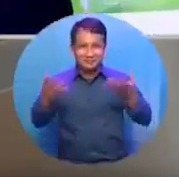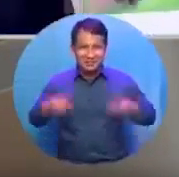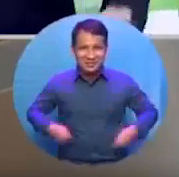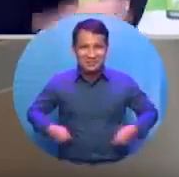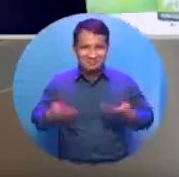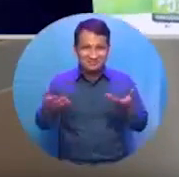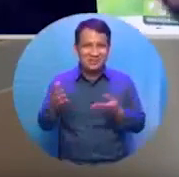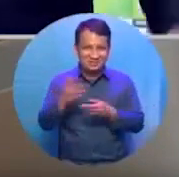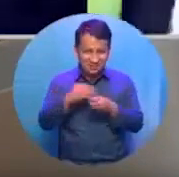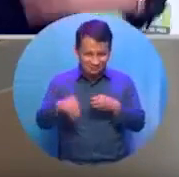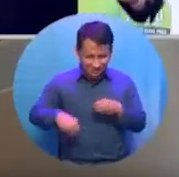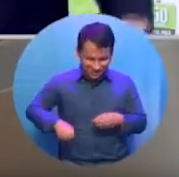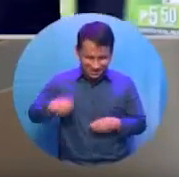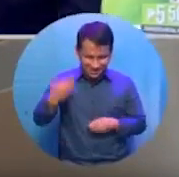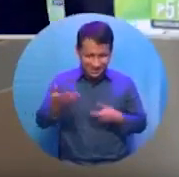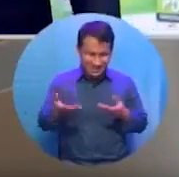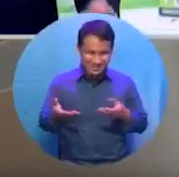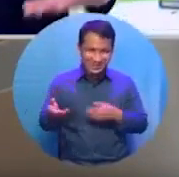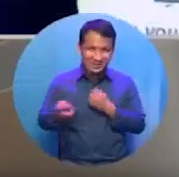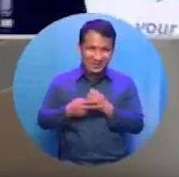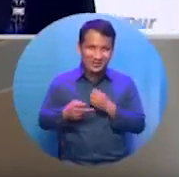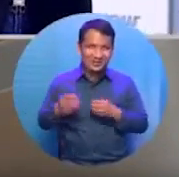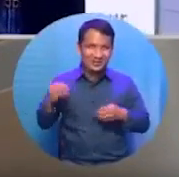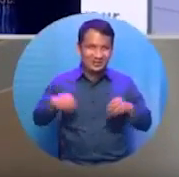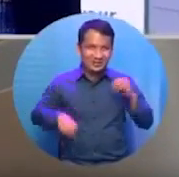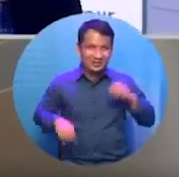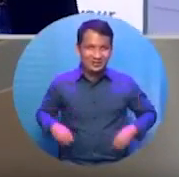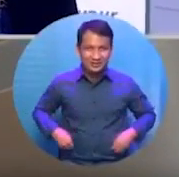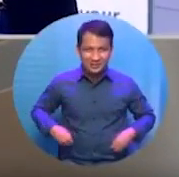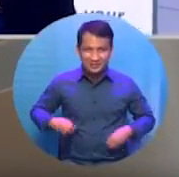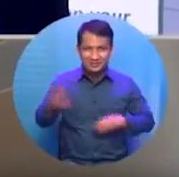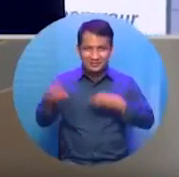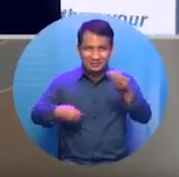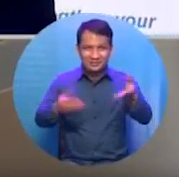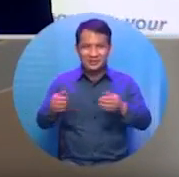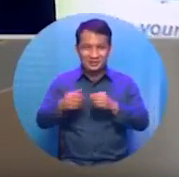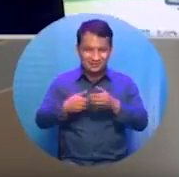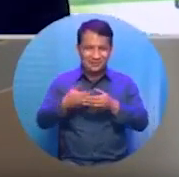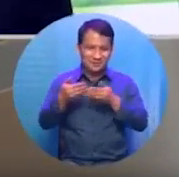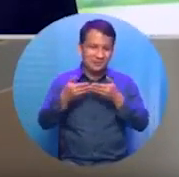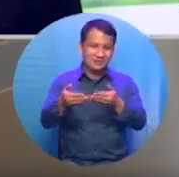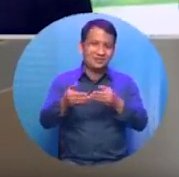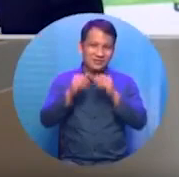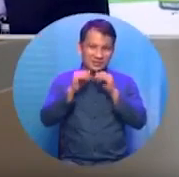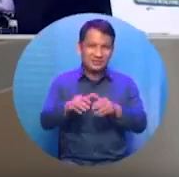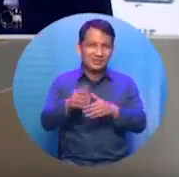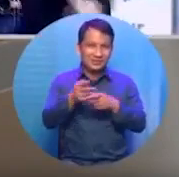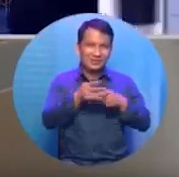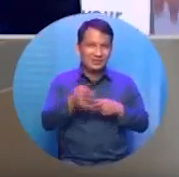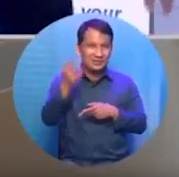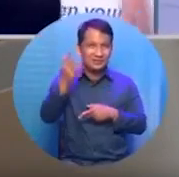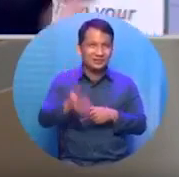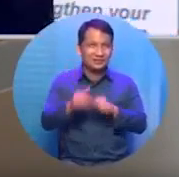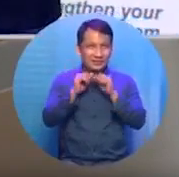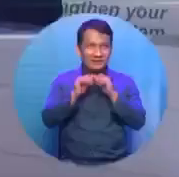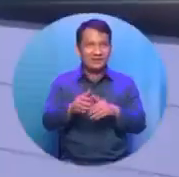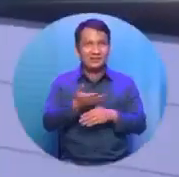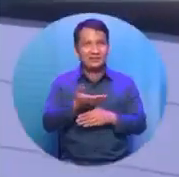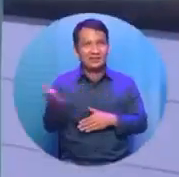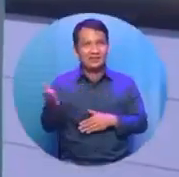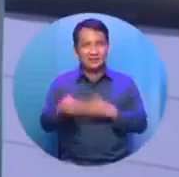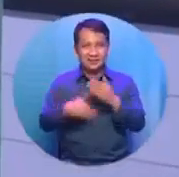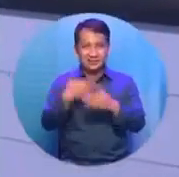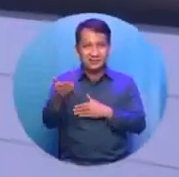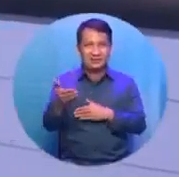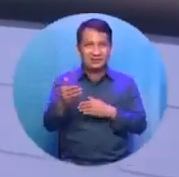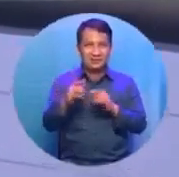Kailangan mag-unload tayo. Kailangan mag-unload. Ganun yun, para naman yung grasya tuloy-tuloy. Ingat kayong dalawa. God bless sa inyong dalawa. Okay. Susunod